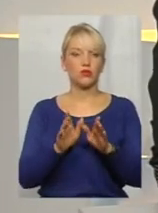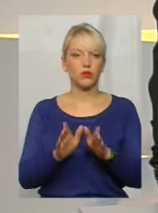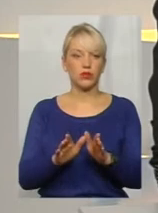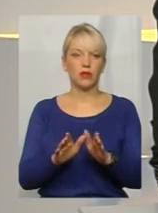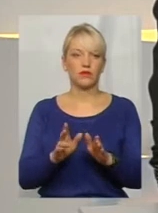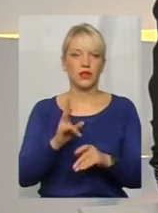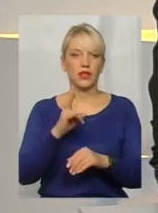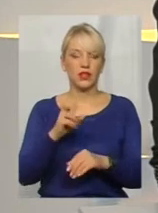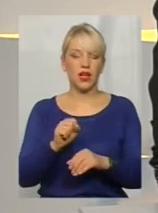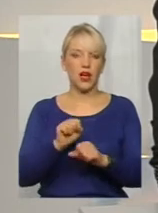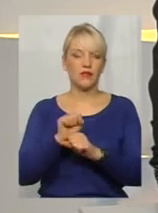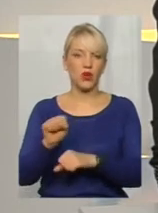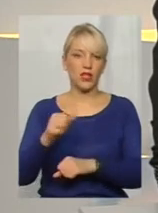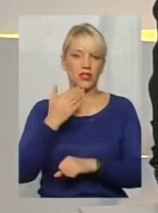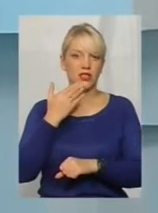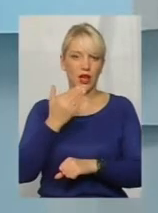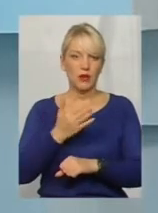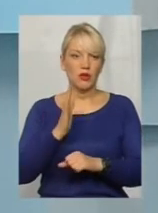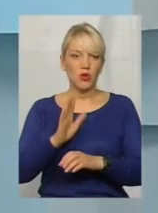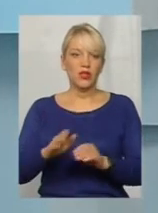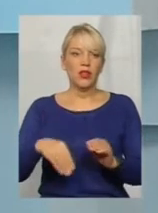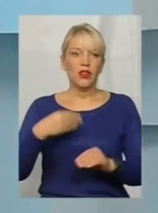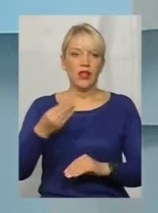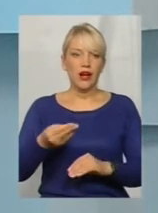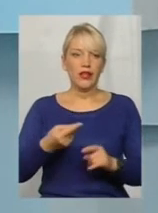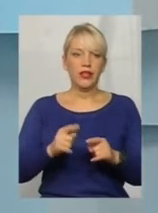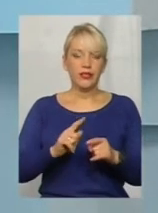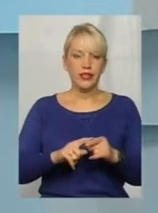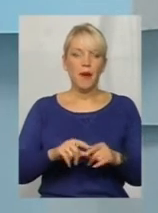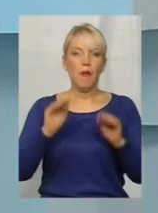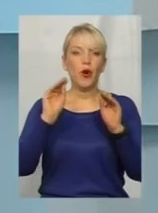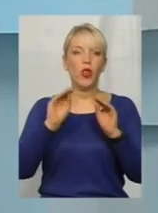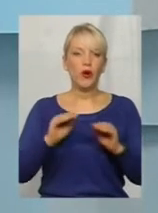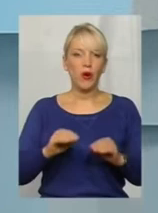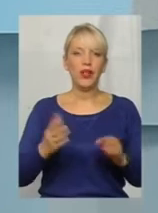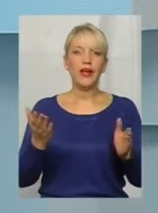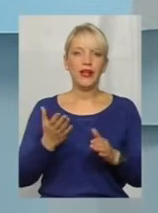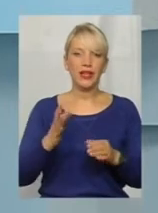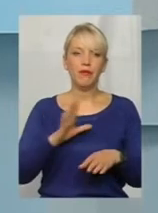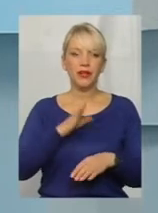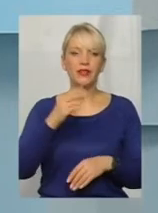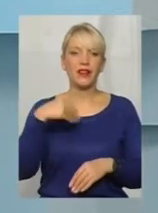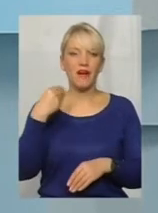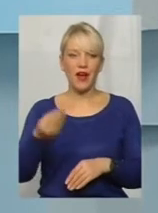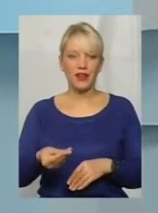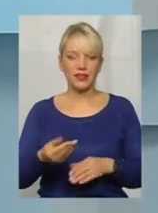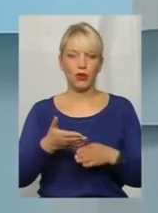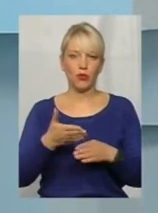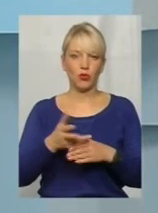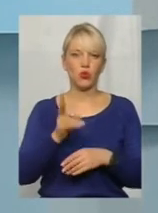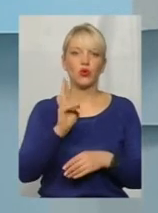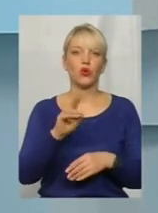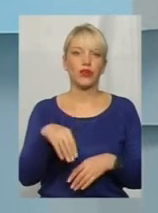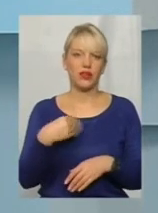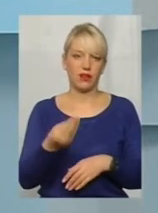на адвокатський запит будуть надані ті клінічні протоколи, відповідно до яких надавала дана допомога, хто